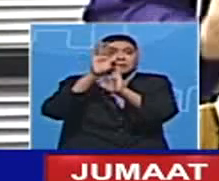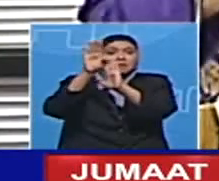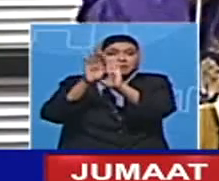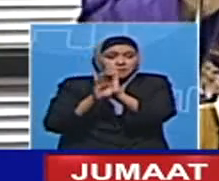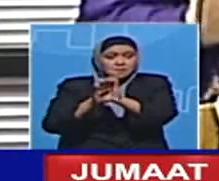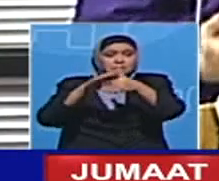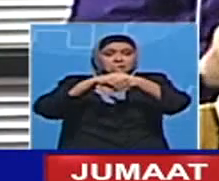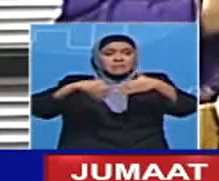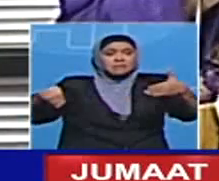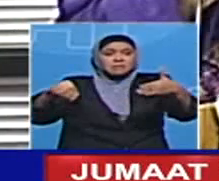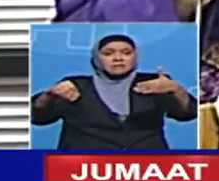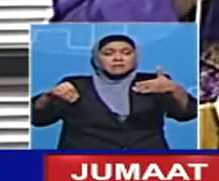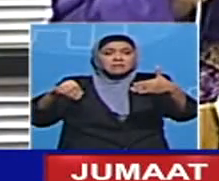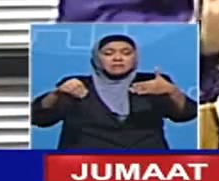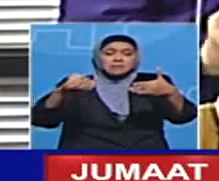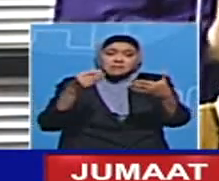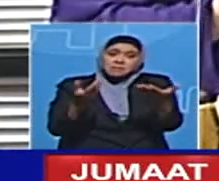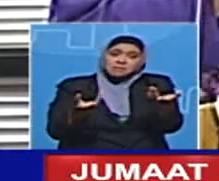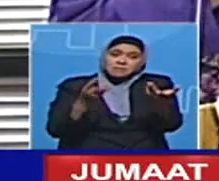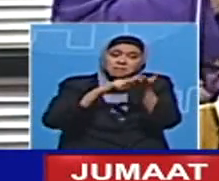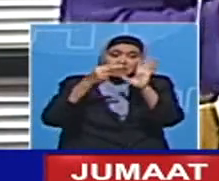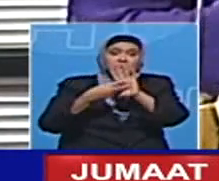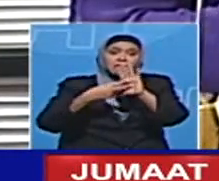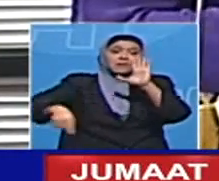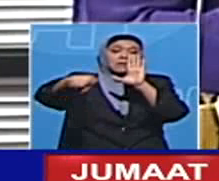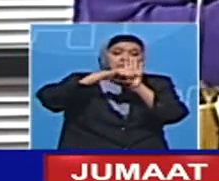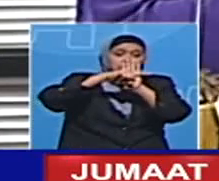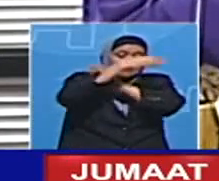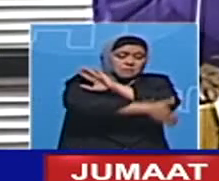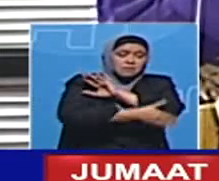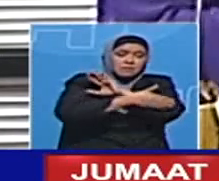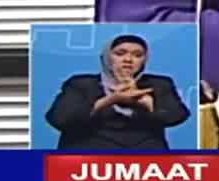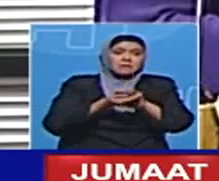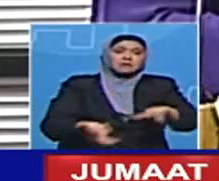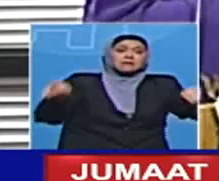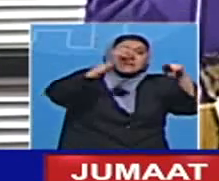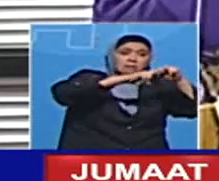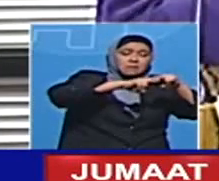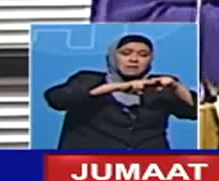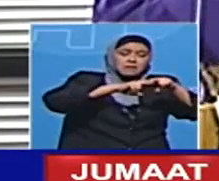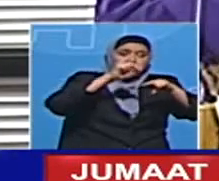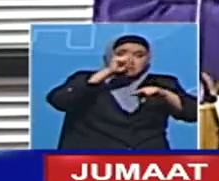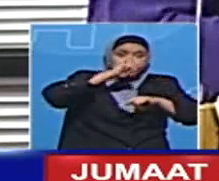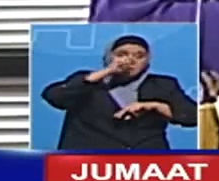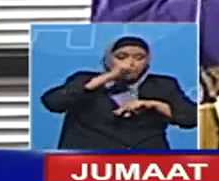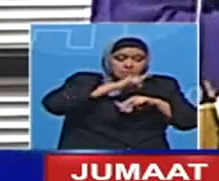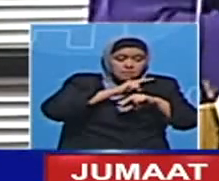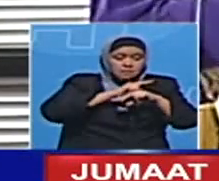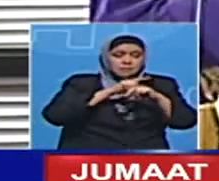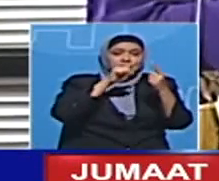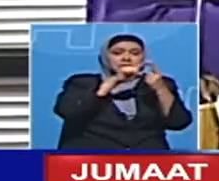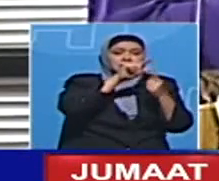bilion akibatnya defisit negara akan meningkat dengan ketara kepada